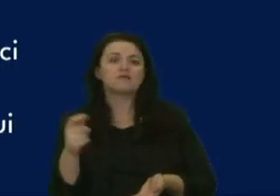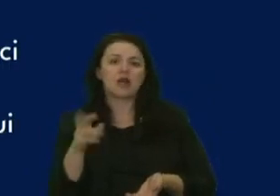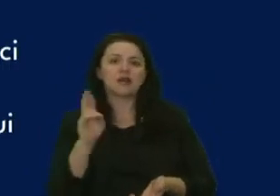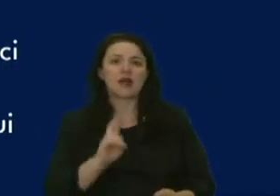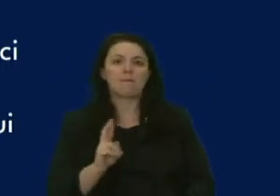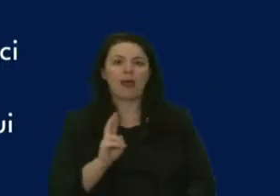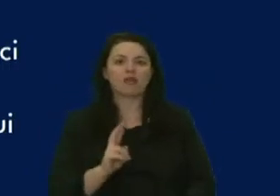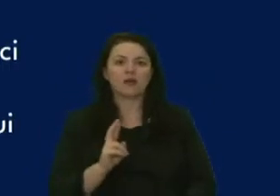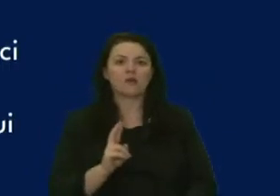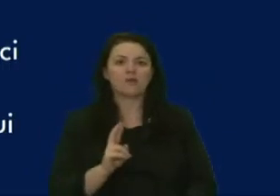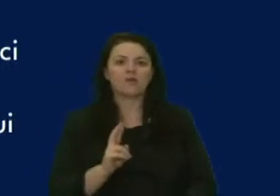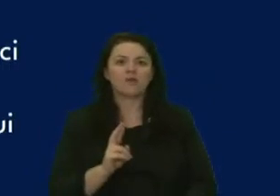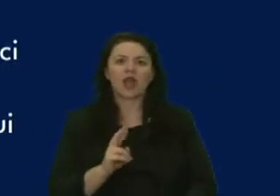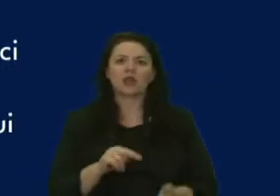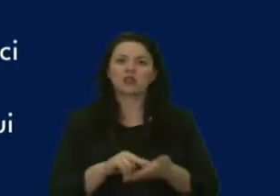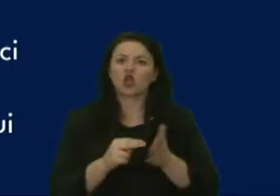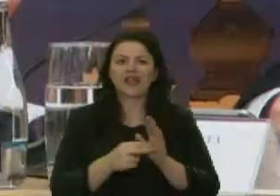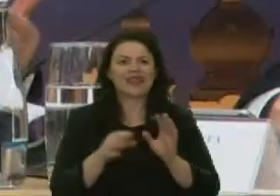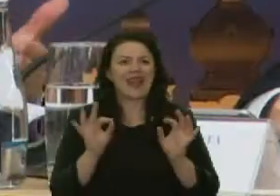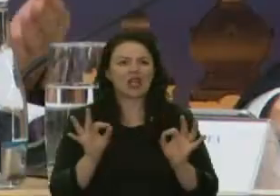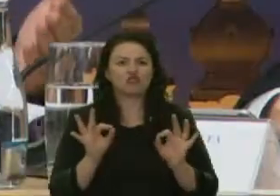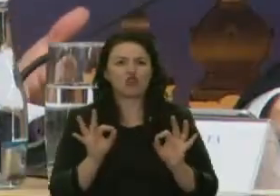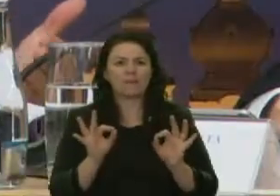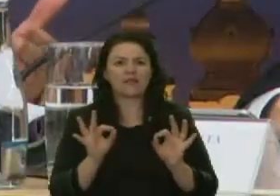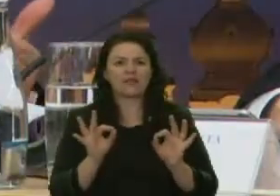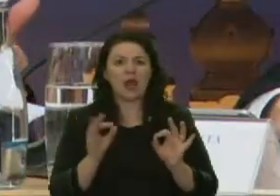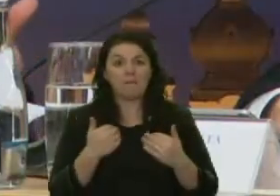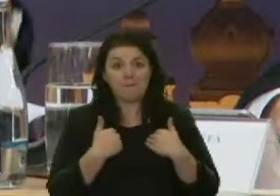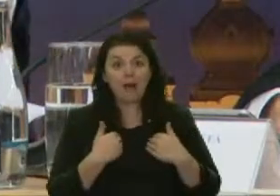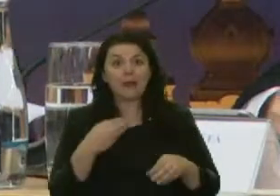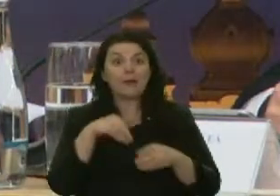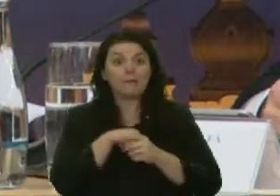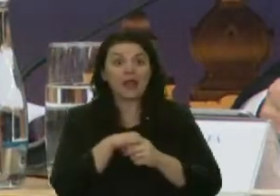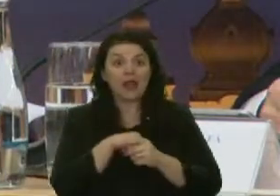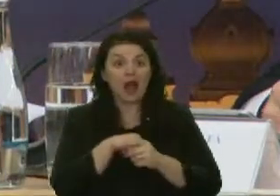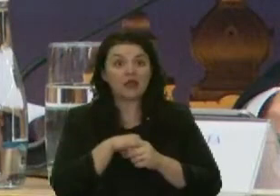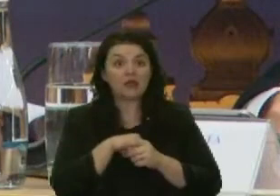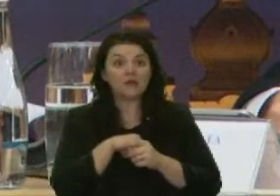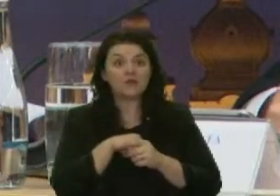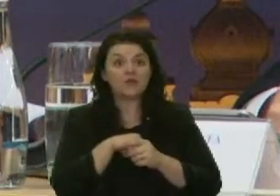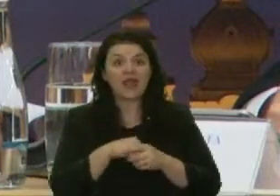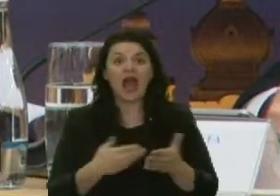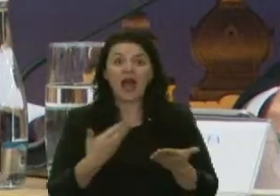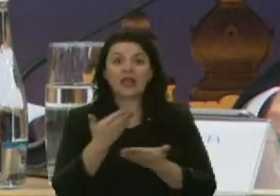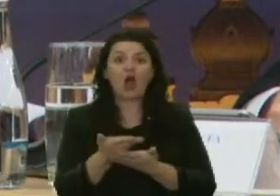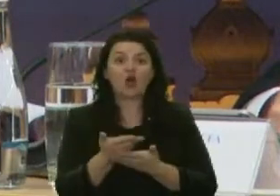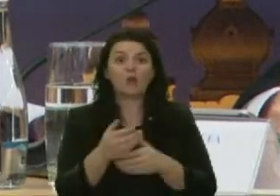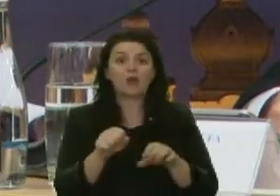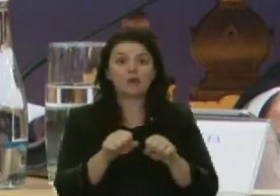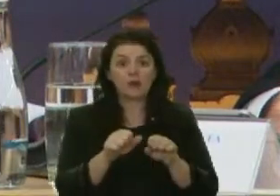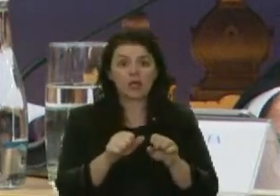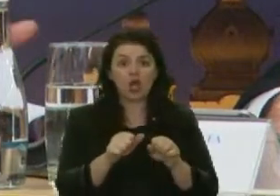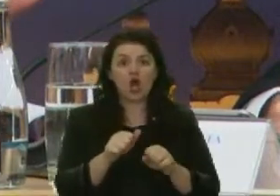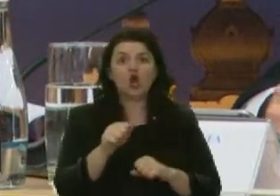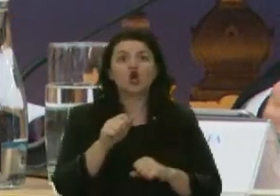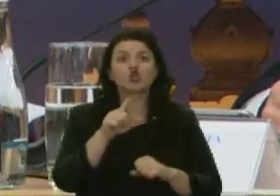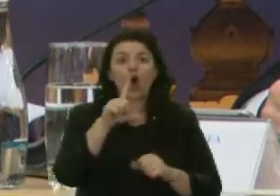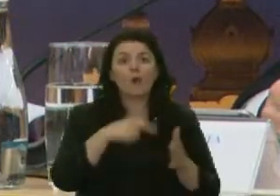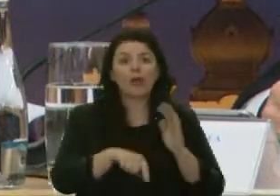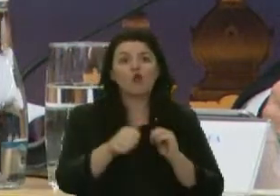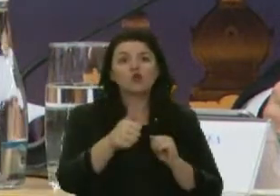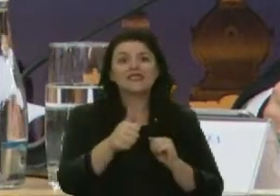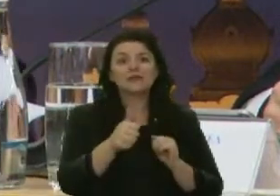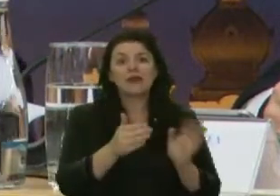repet printr o dotare de excepție m am implicat în acest proiect inclusiv în alocarea de teren din 2011 când în calitate de